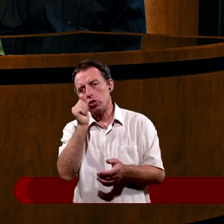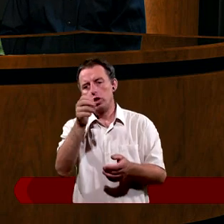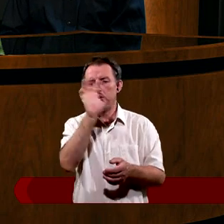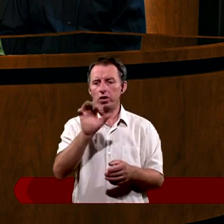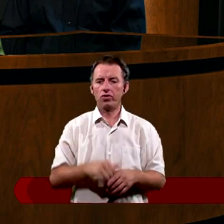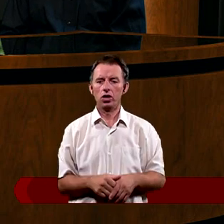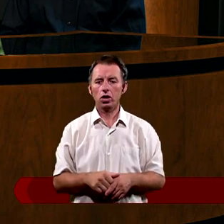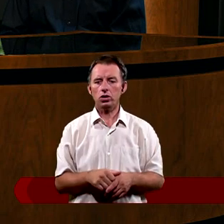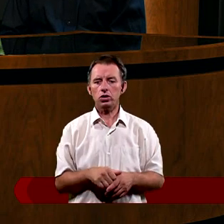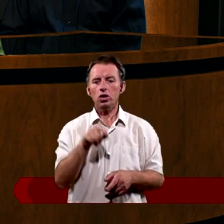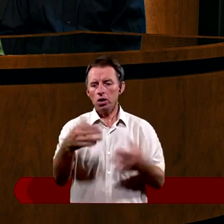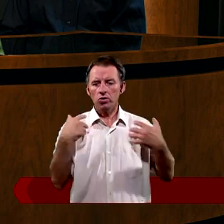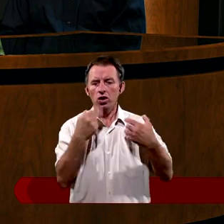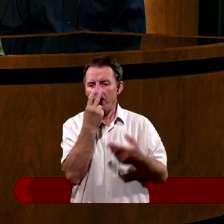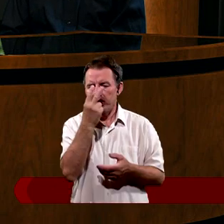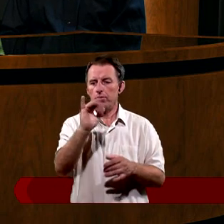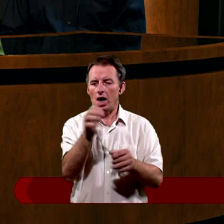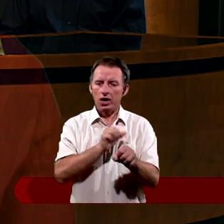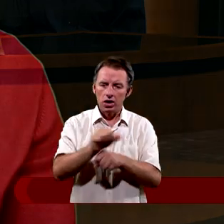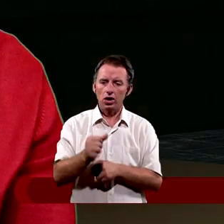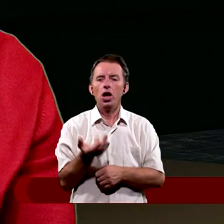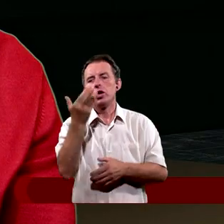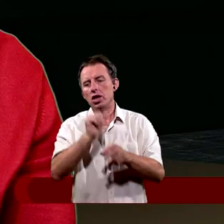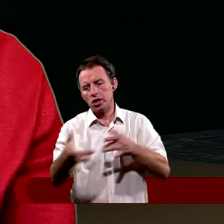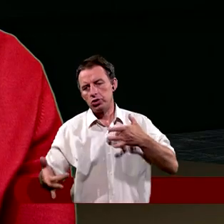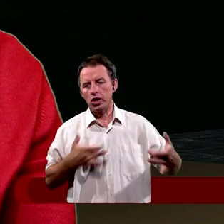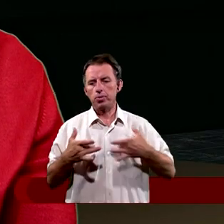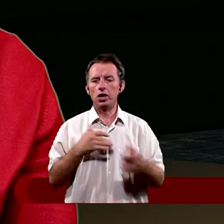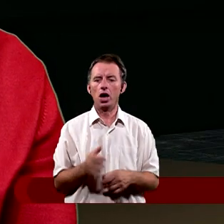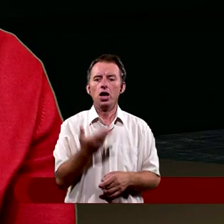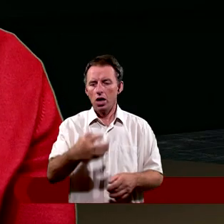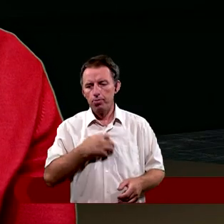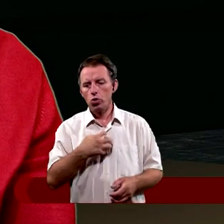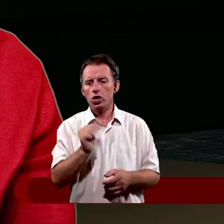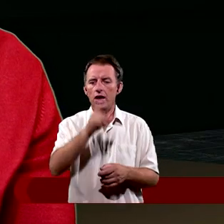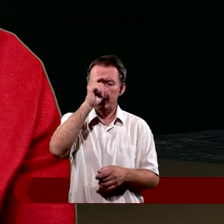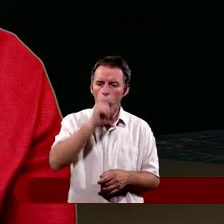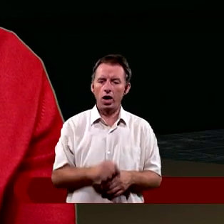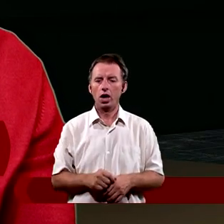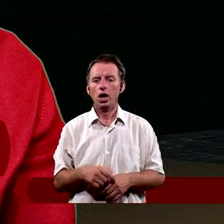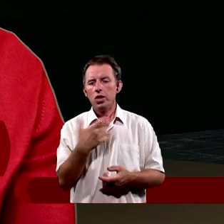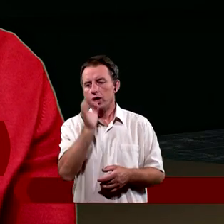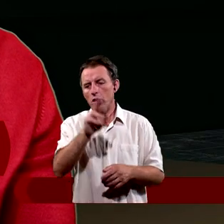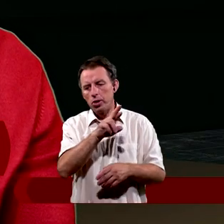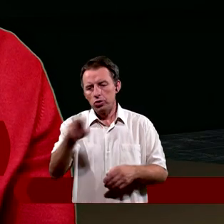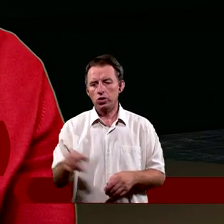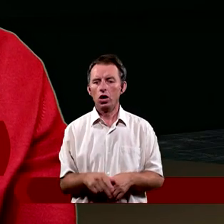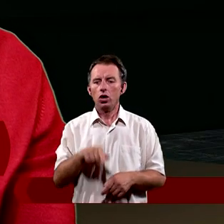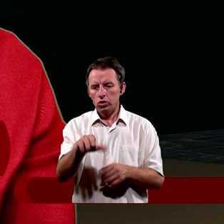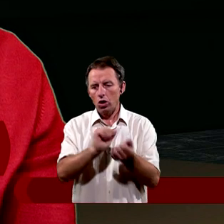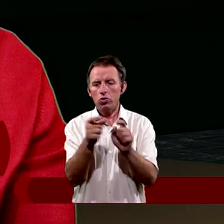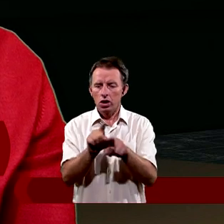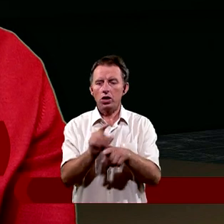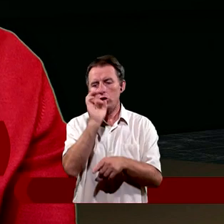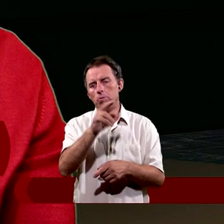obserwujemy. Uczestniczymy w tym życiu i widzimy, jak jest, ile jest cierpienia, ile bólu, ile zła, ile niedobrych rzeczy. Są też